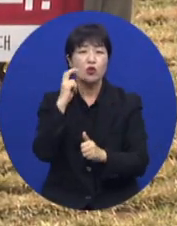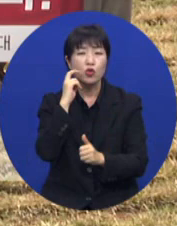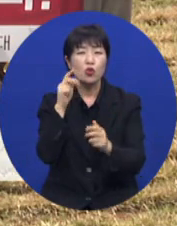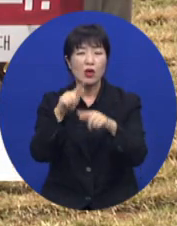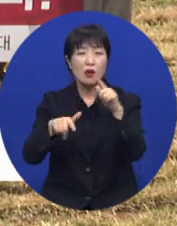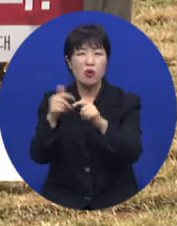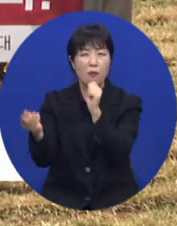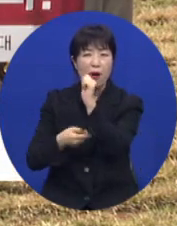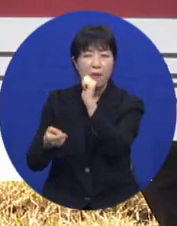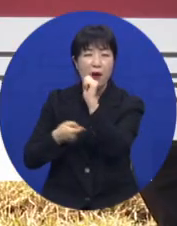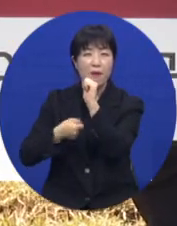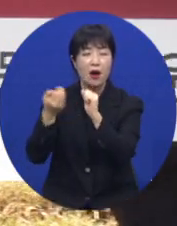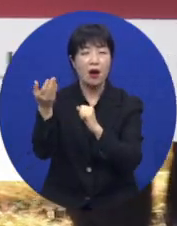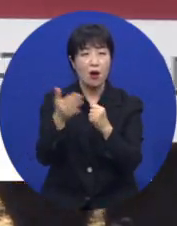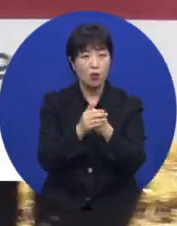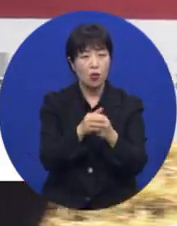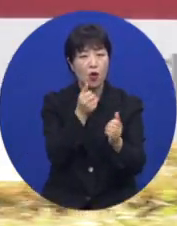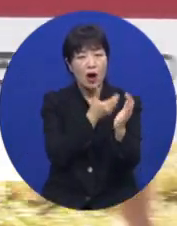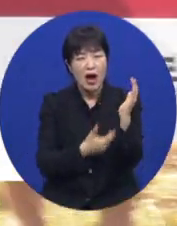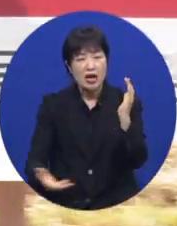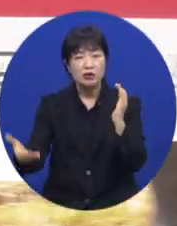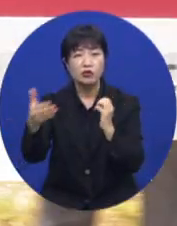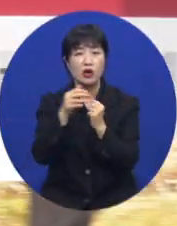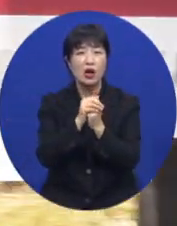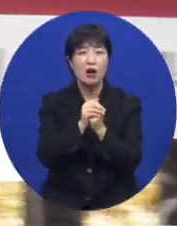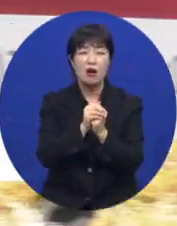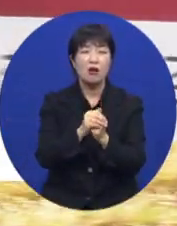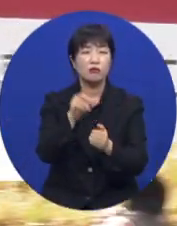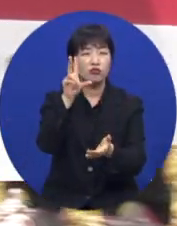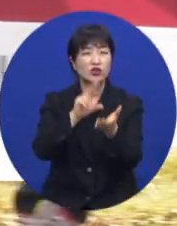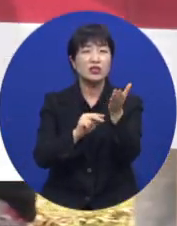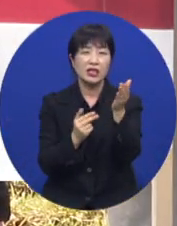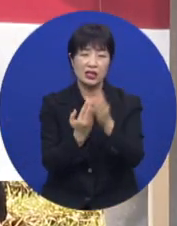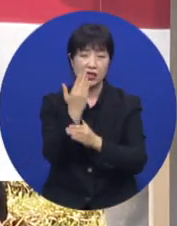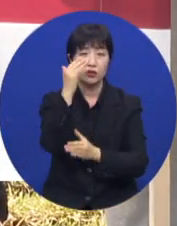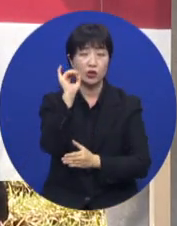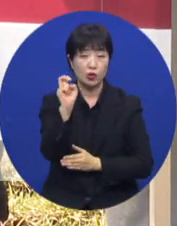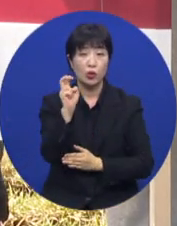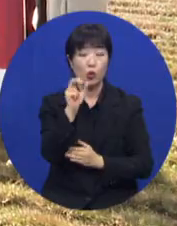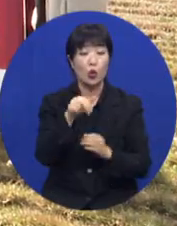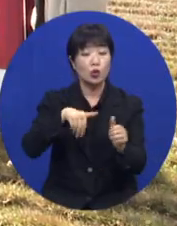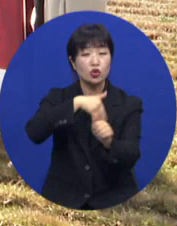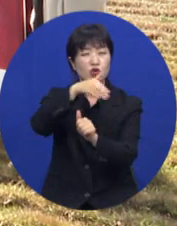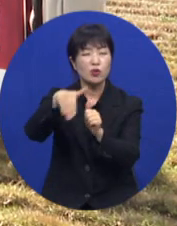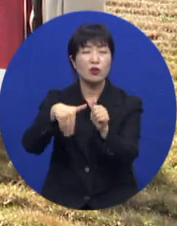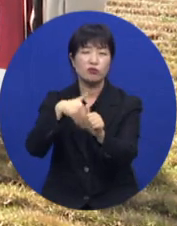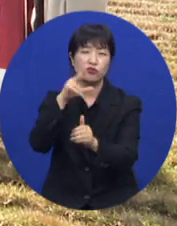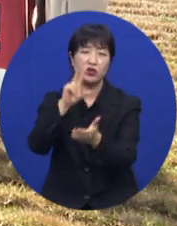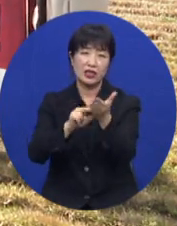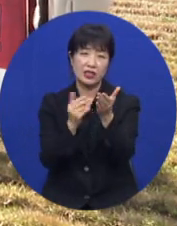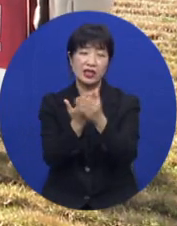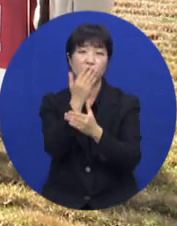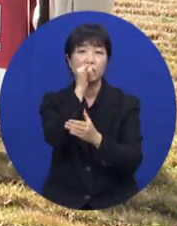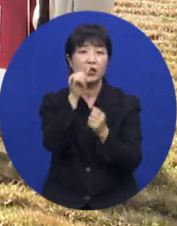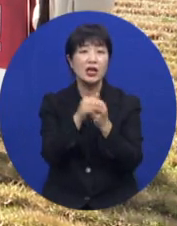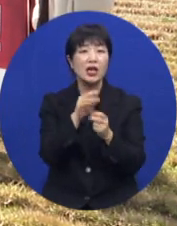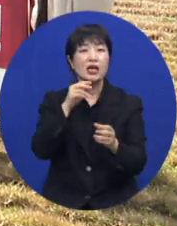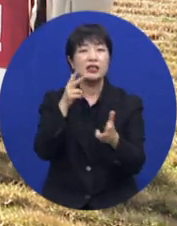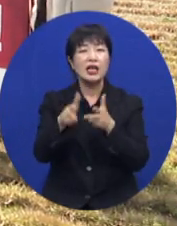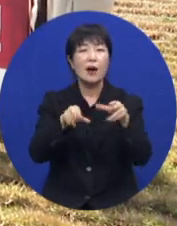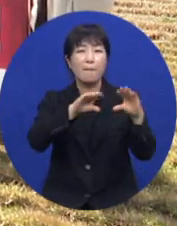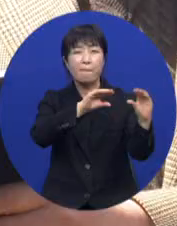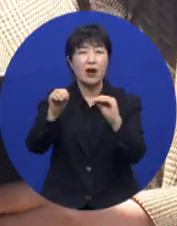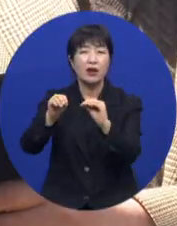베어내고 하루 2천여 톤의 하수가 쏟아져 하수 대란이 발생하는 것은 물론 주변 난개발이 우려된다며 사업을